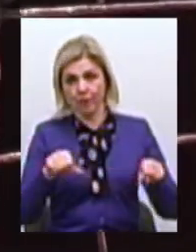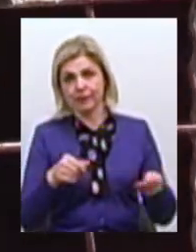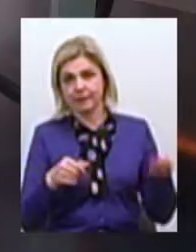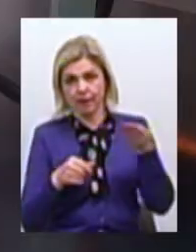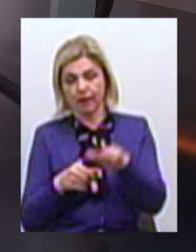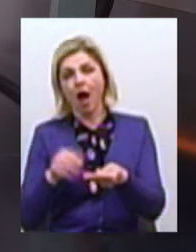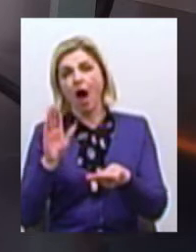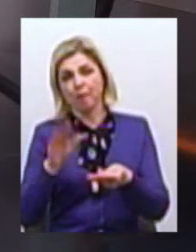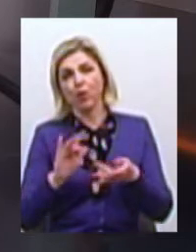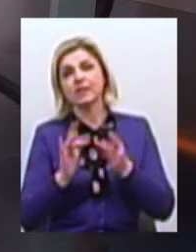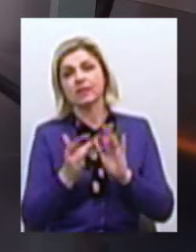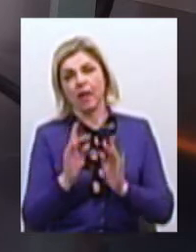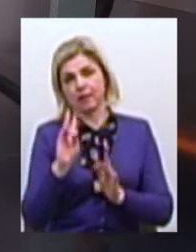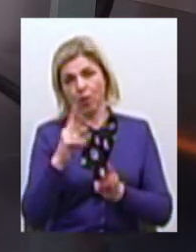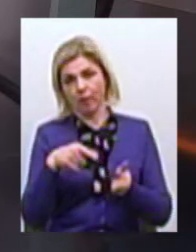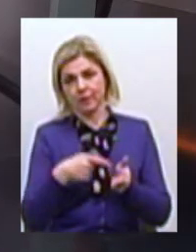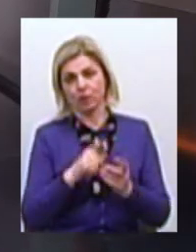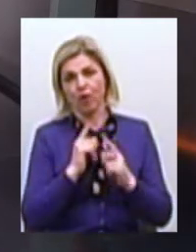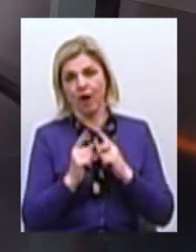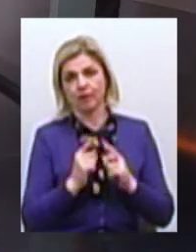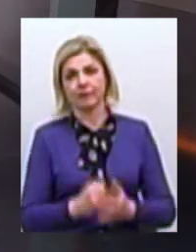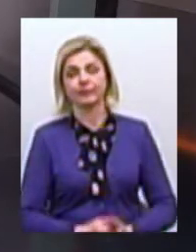сайті Миколаївської міської ради.